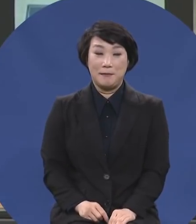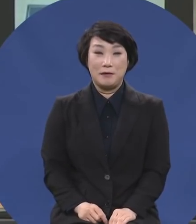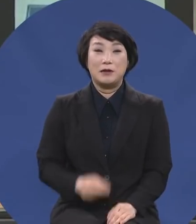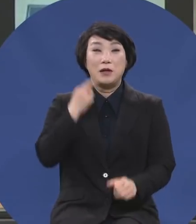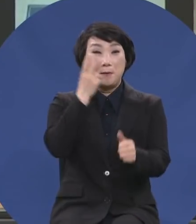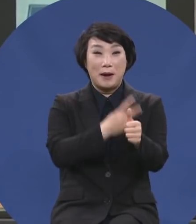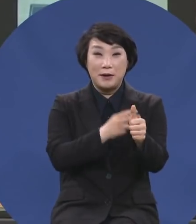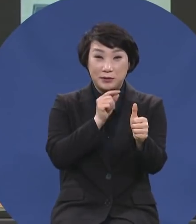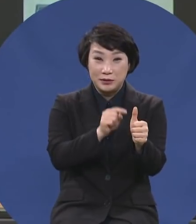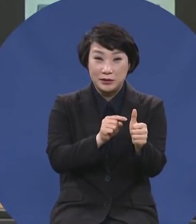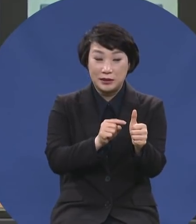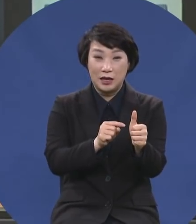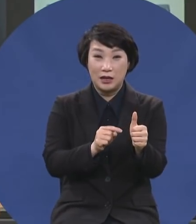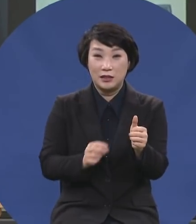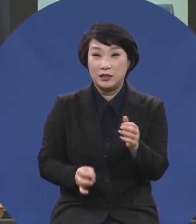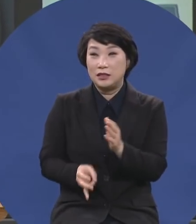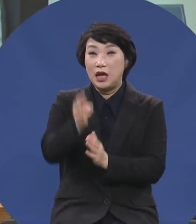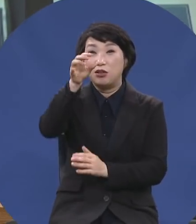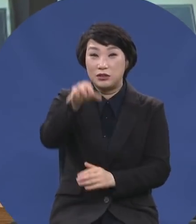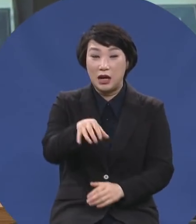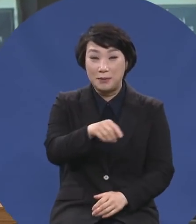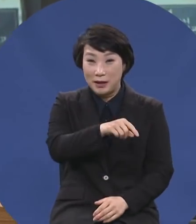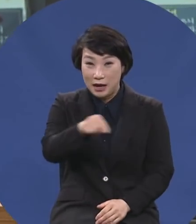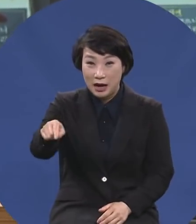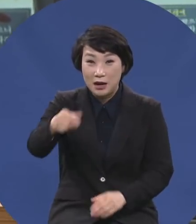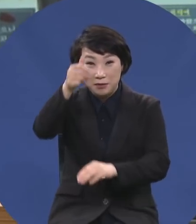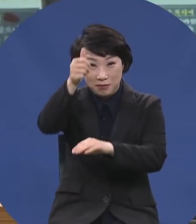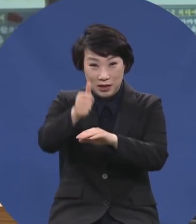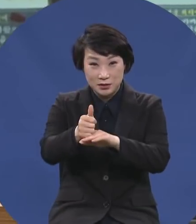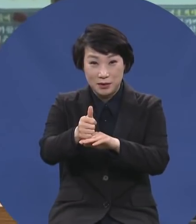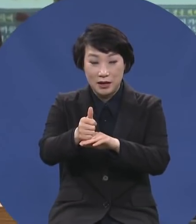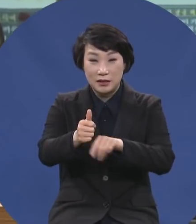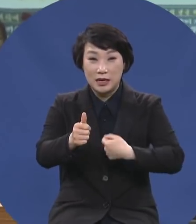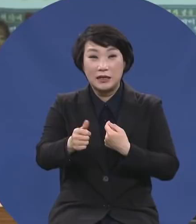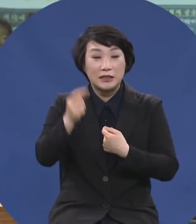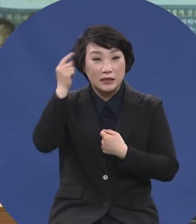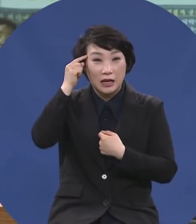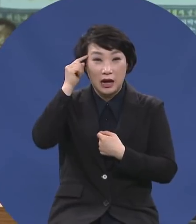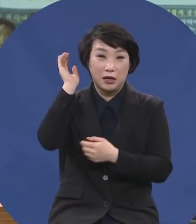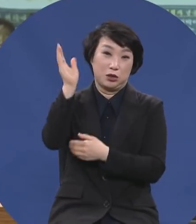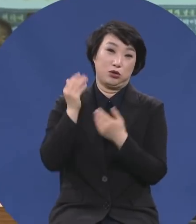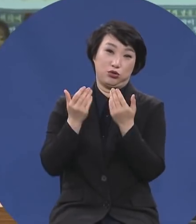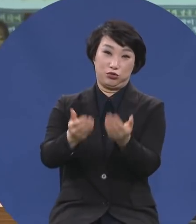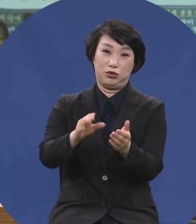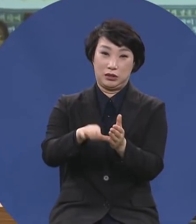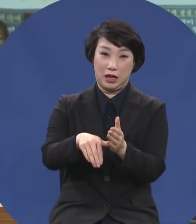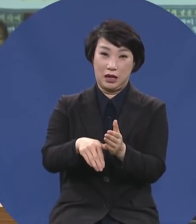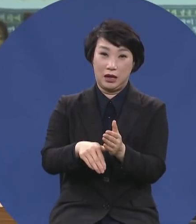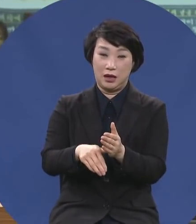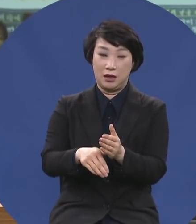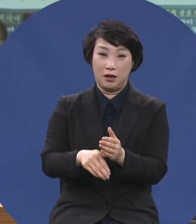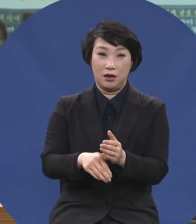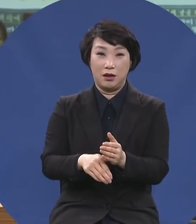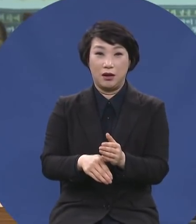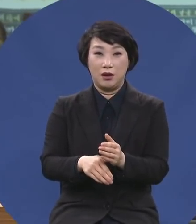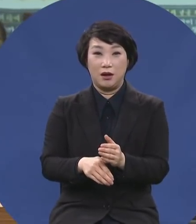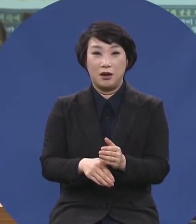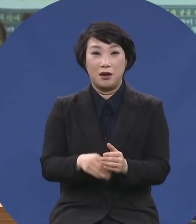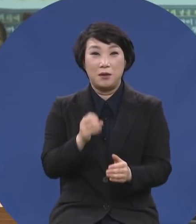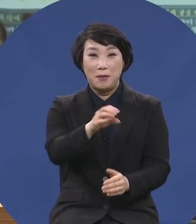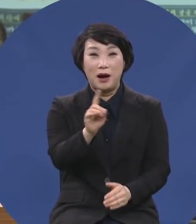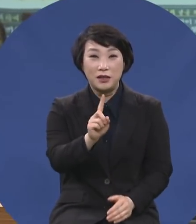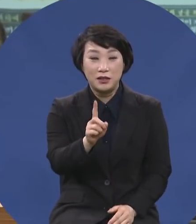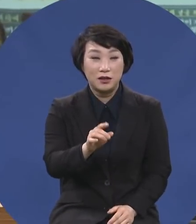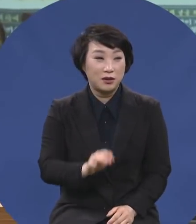사도 바울이 예루살렘에서 마지막 자기 의견을 제시할 때 뭐라고 했어요? 응?